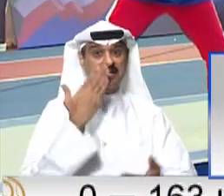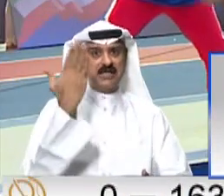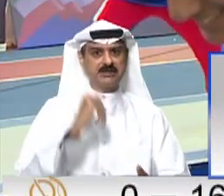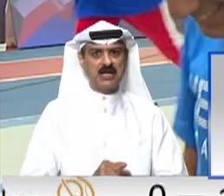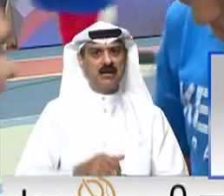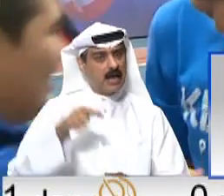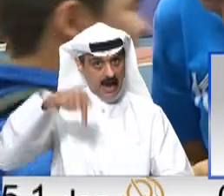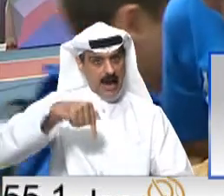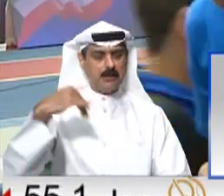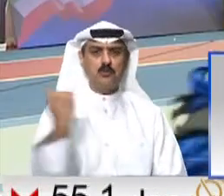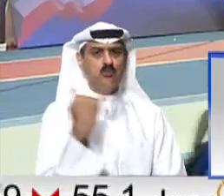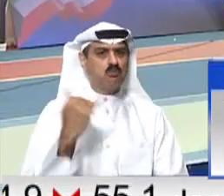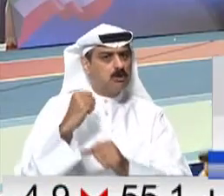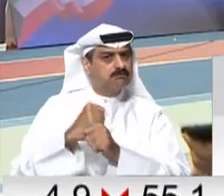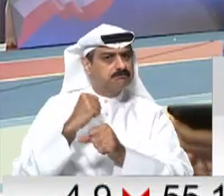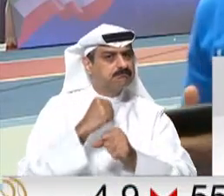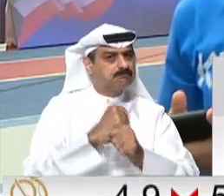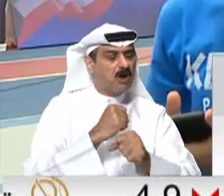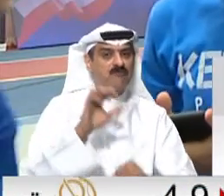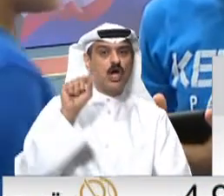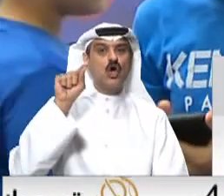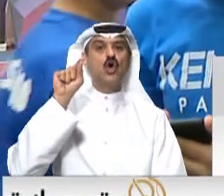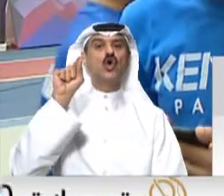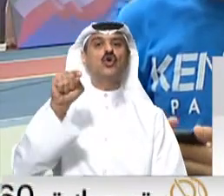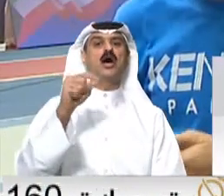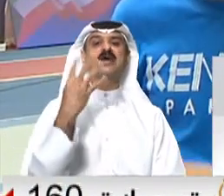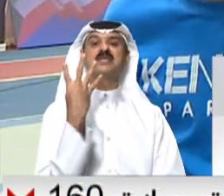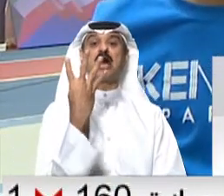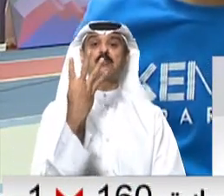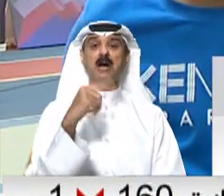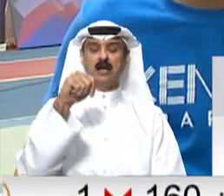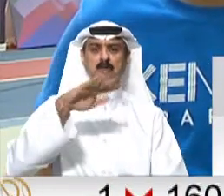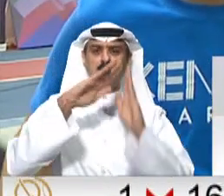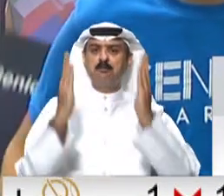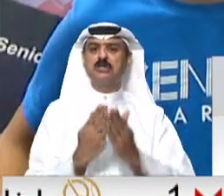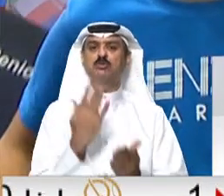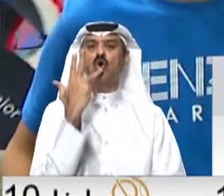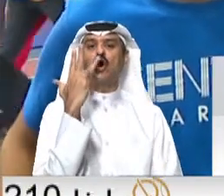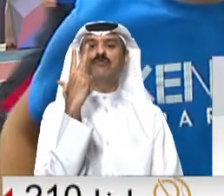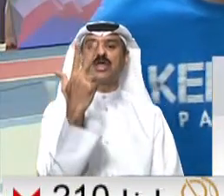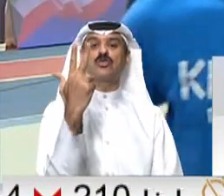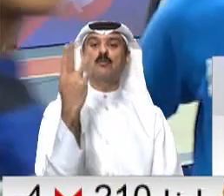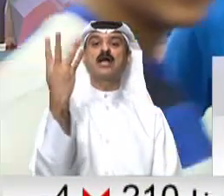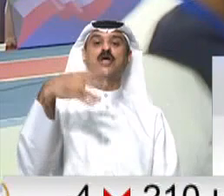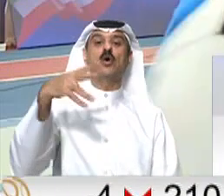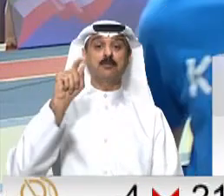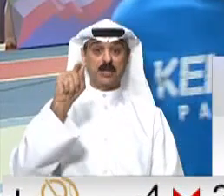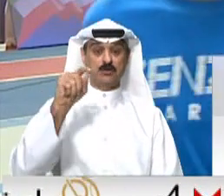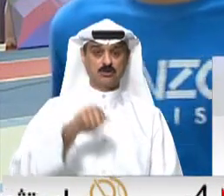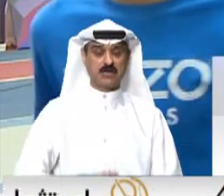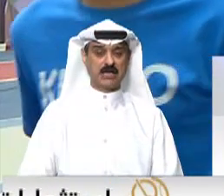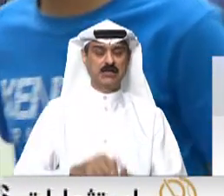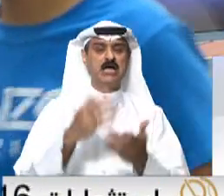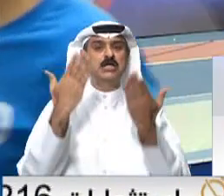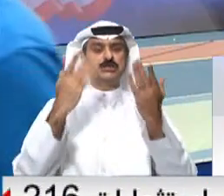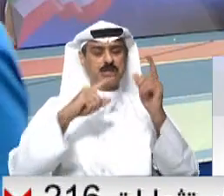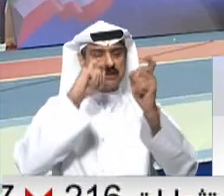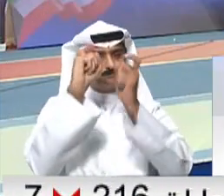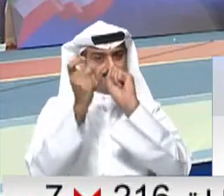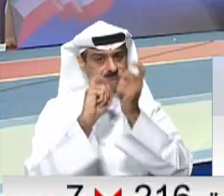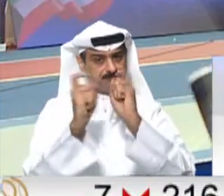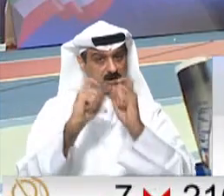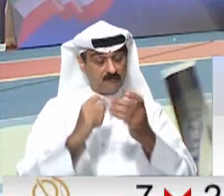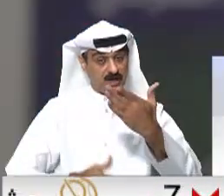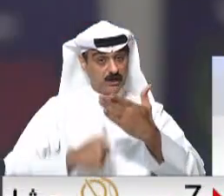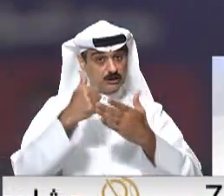كبيرة الحين وجمعنا منها نقاط، وصارت نقاط الحين 48 نقطة. إن شاء الله البطولة الجاية بعد ناخذ الأول إن شاء الله ونحسمها إن